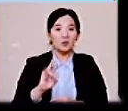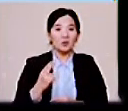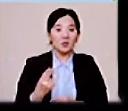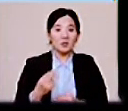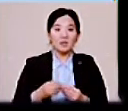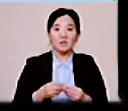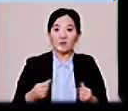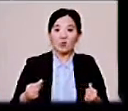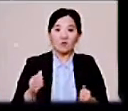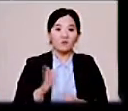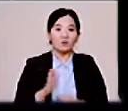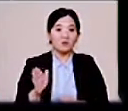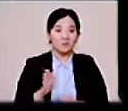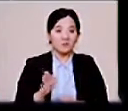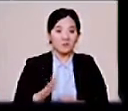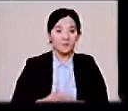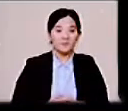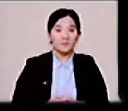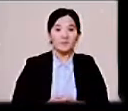растворенного вещества.